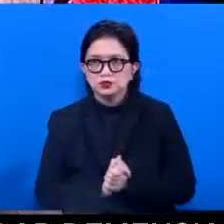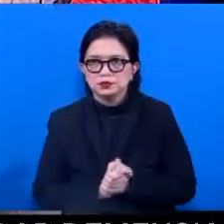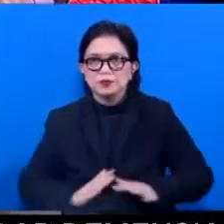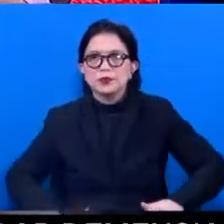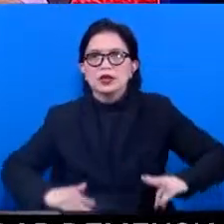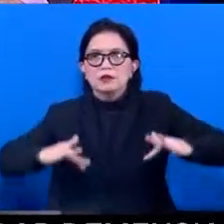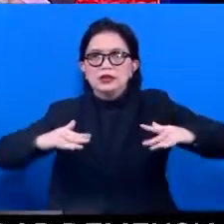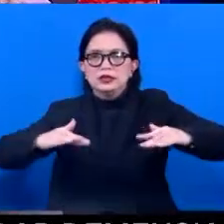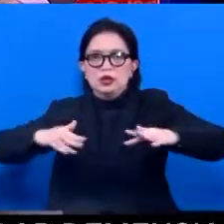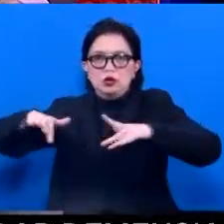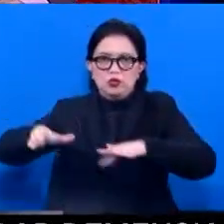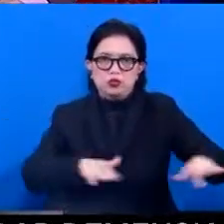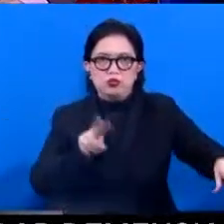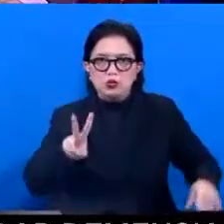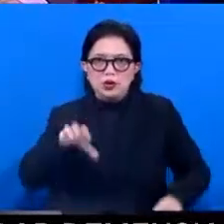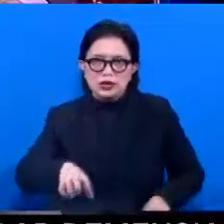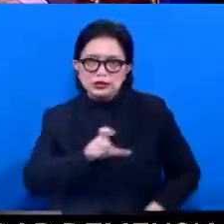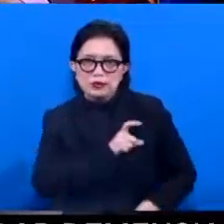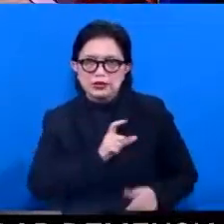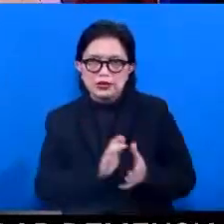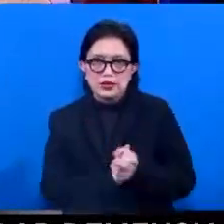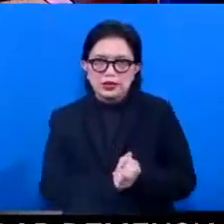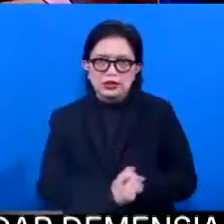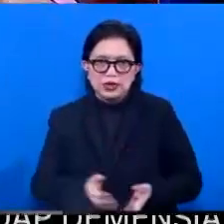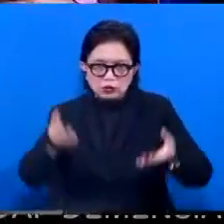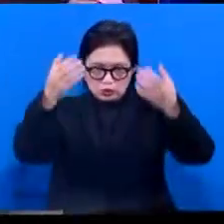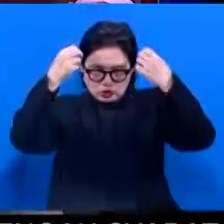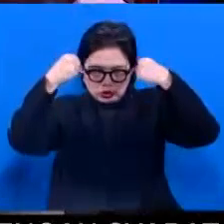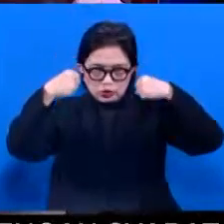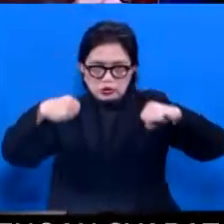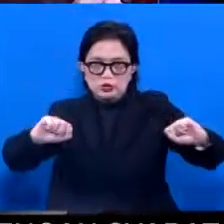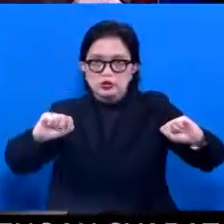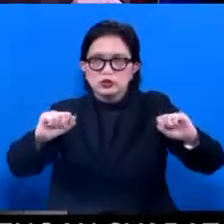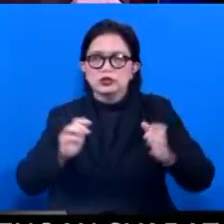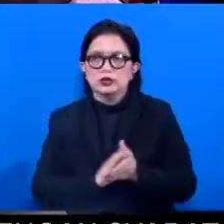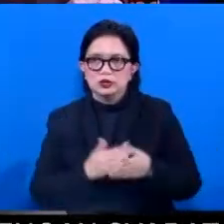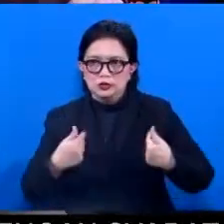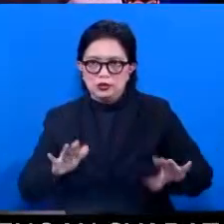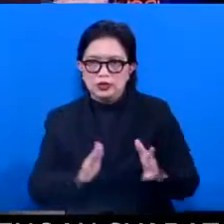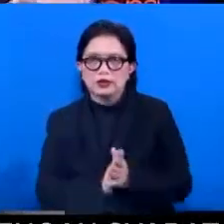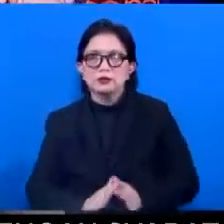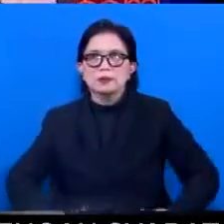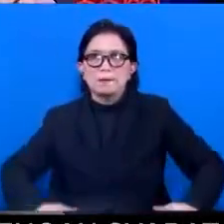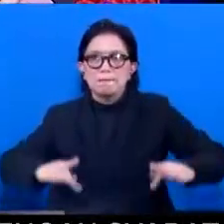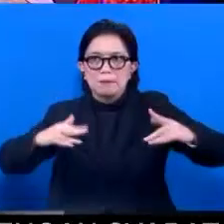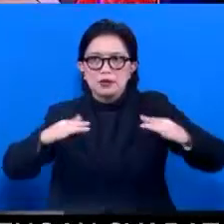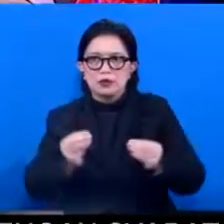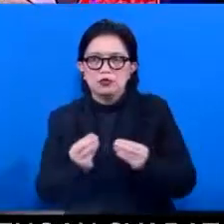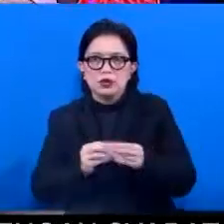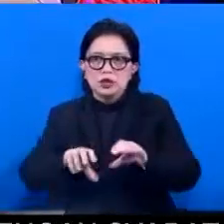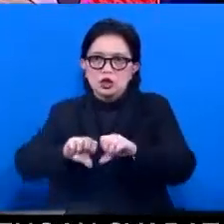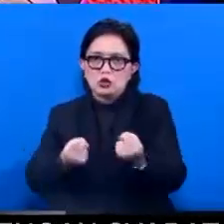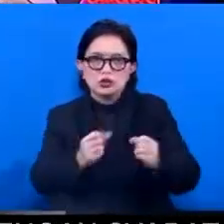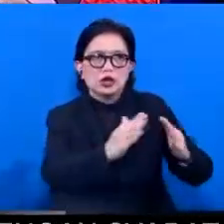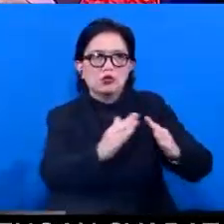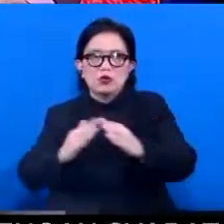Banjir bandang menerjang dua kecamatan di Kabupaten Garut, Jawa Barat. Selain memutus jembatan dan jalan, banjir juga merusak ratusan rumah serta